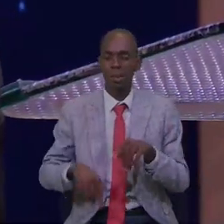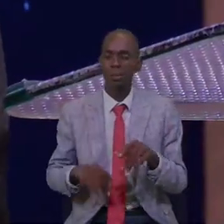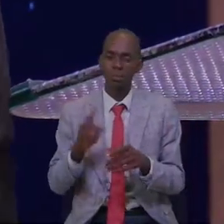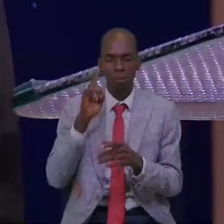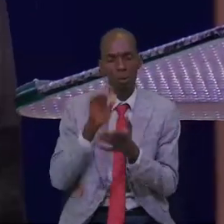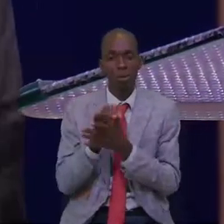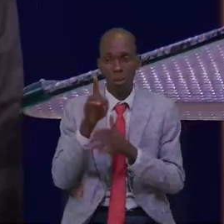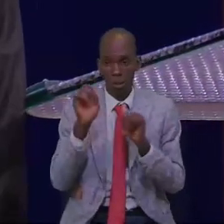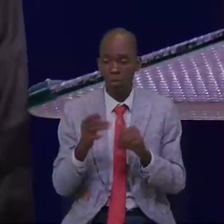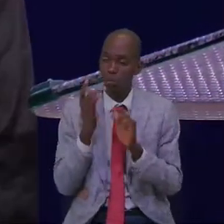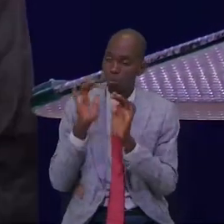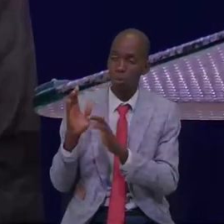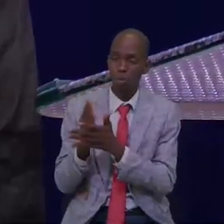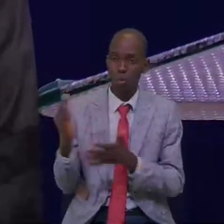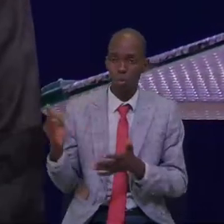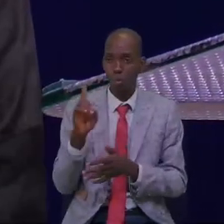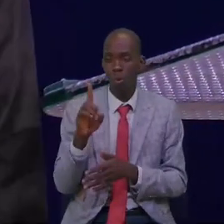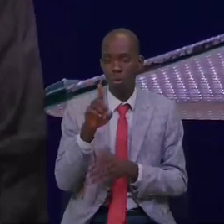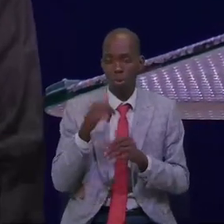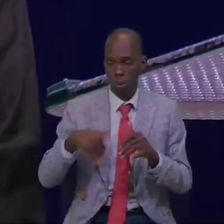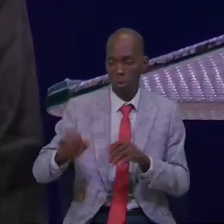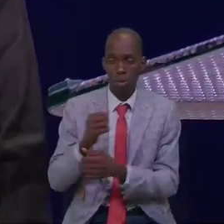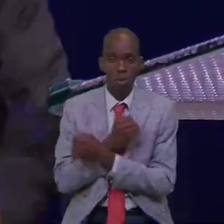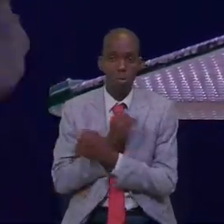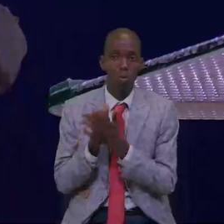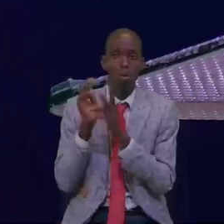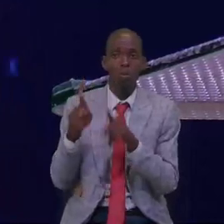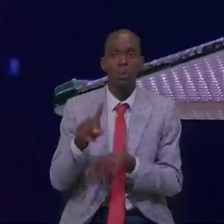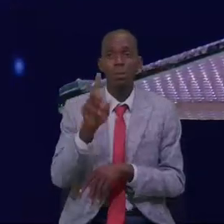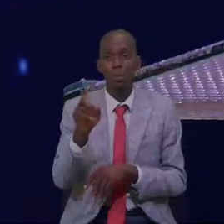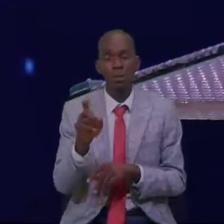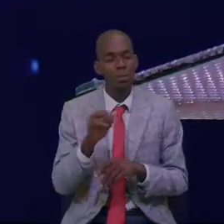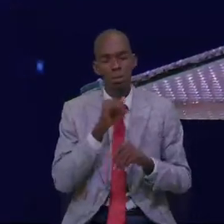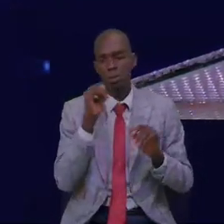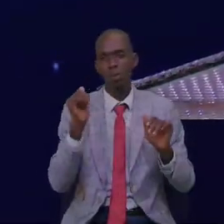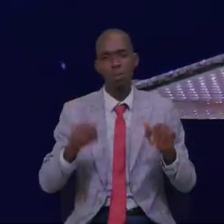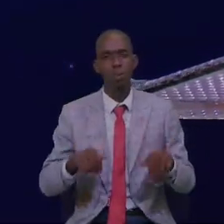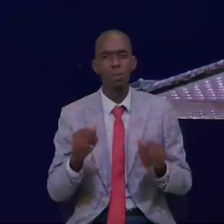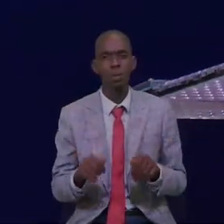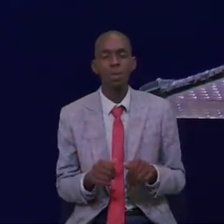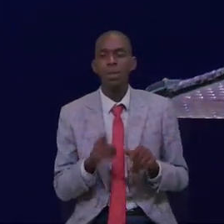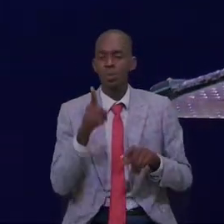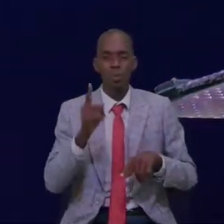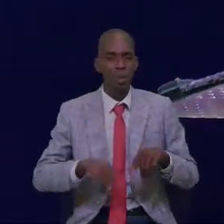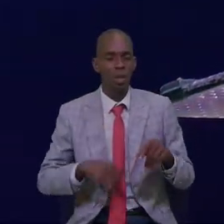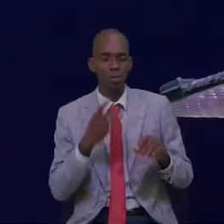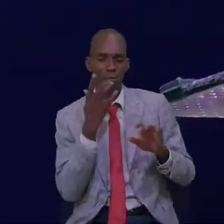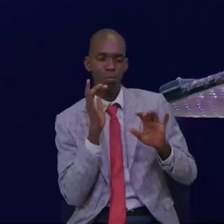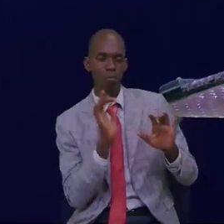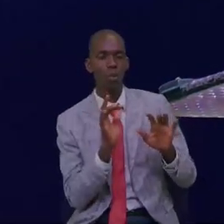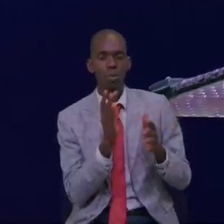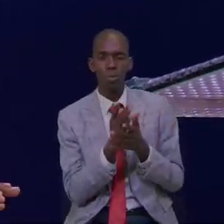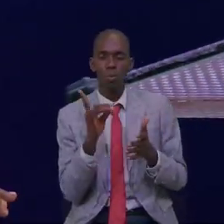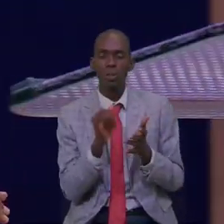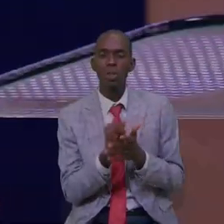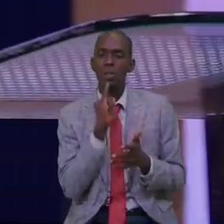même temps croire à la personne, en même temps accepter la personne et savoir que voici la personne la plus importante dans votre